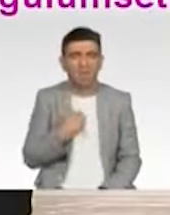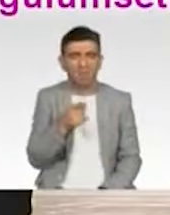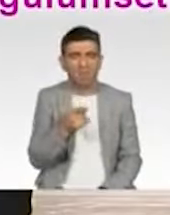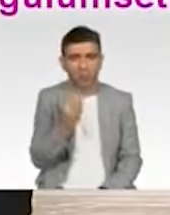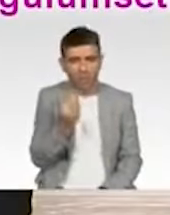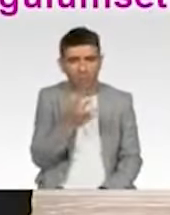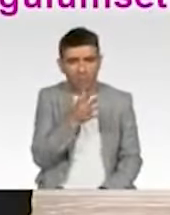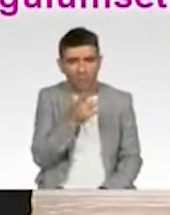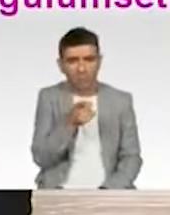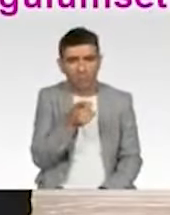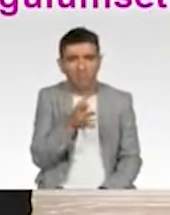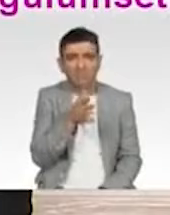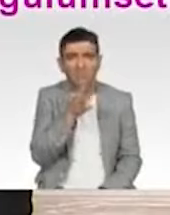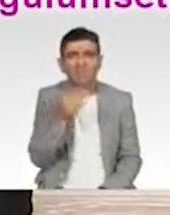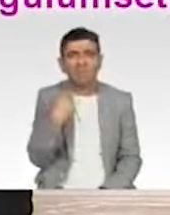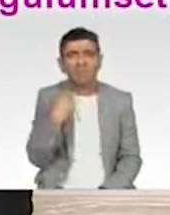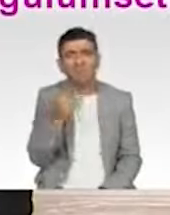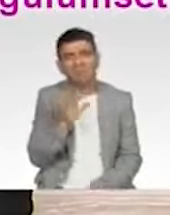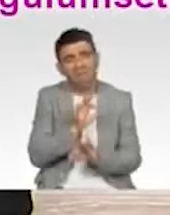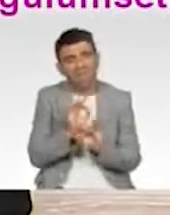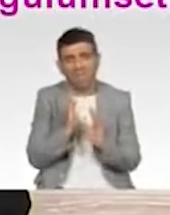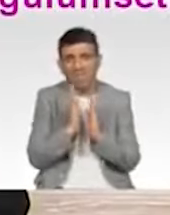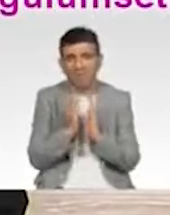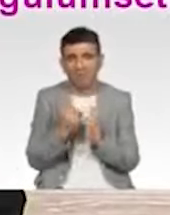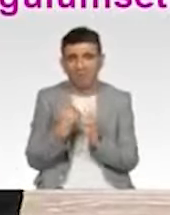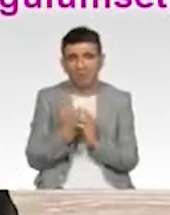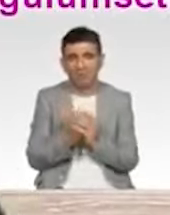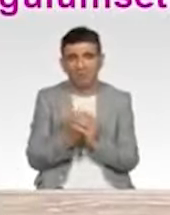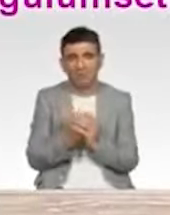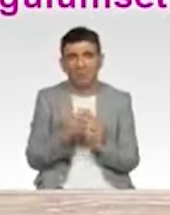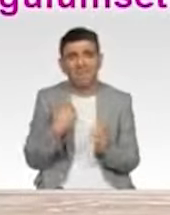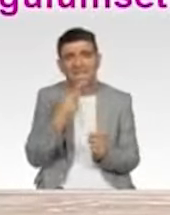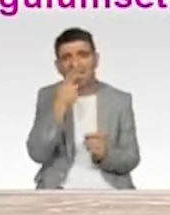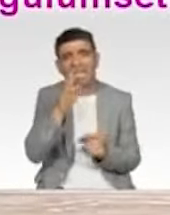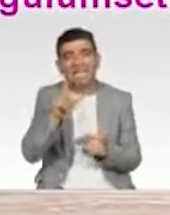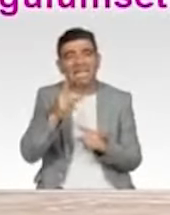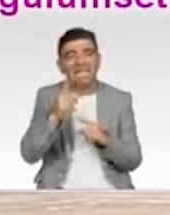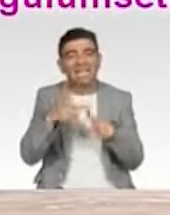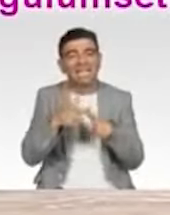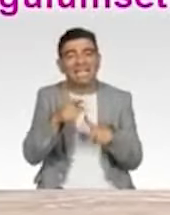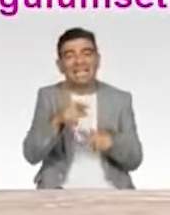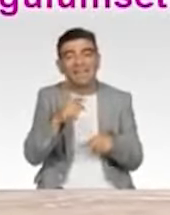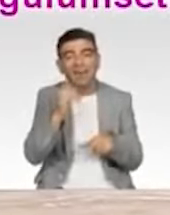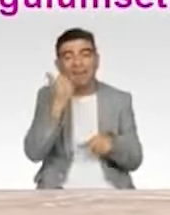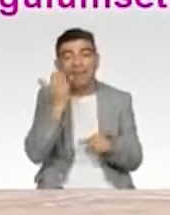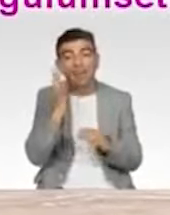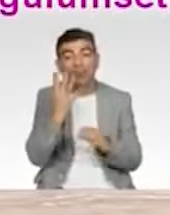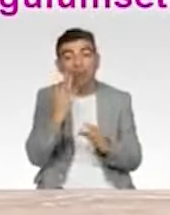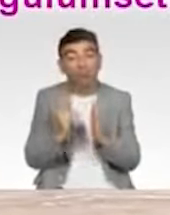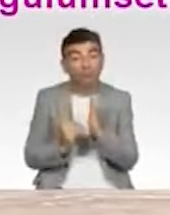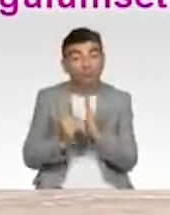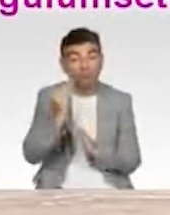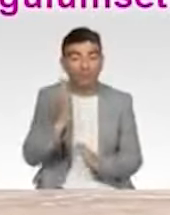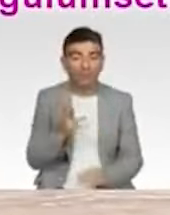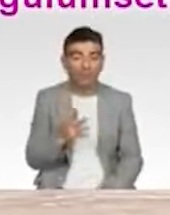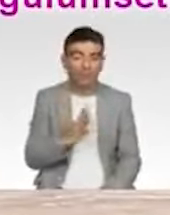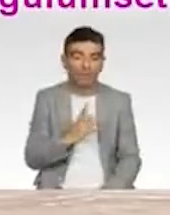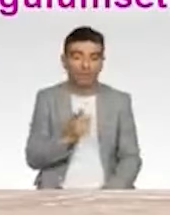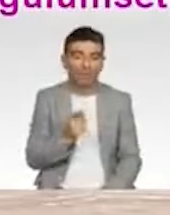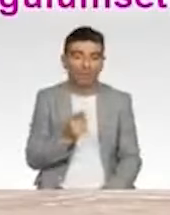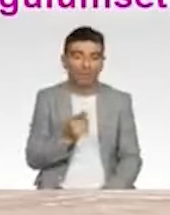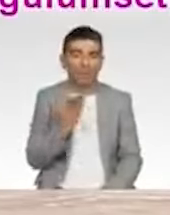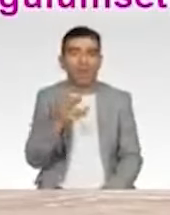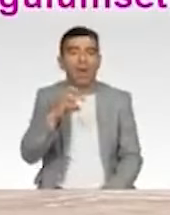güzel biliyor musun? Bildiğimden şaşmayayım ben. Tatlı patatesin lif içeriği çok beyaz patatesten 4 kat daha fazladır.